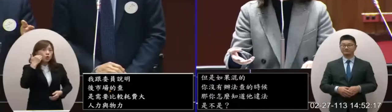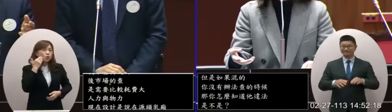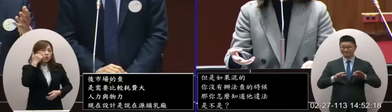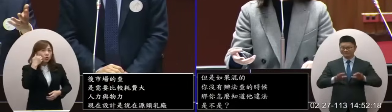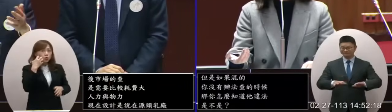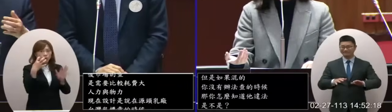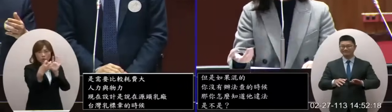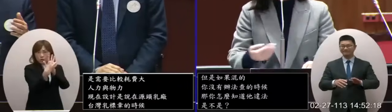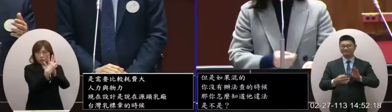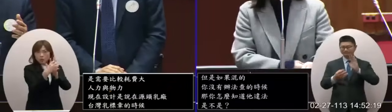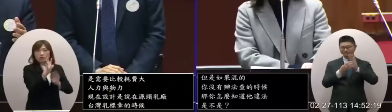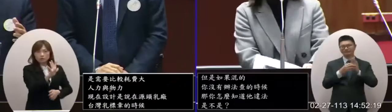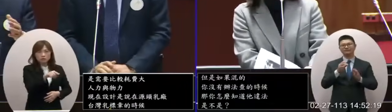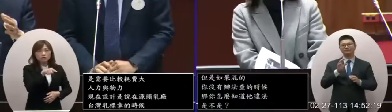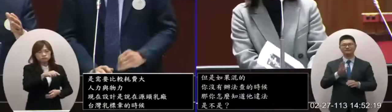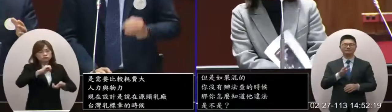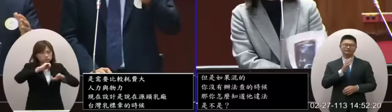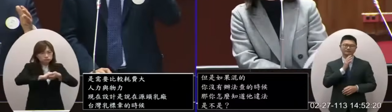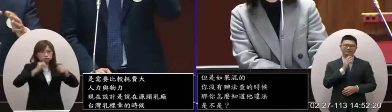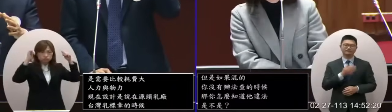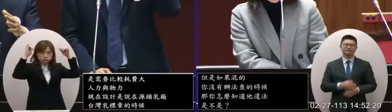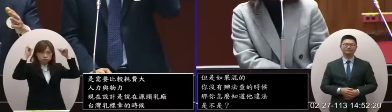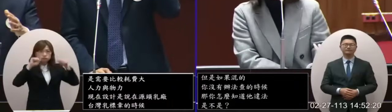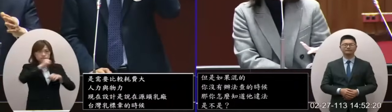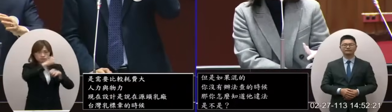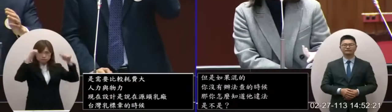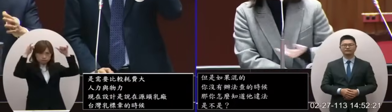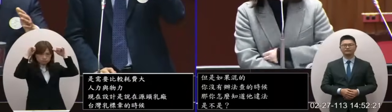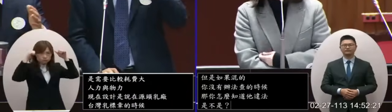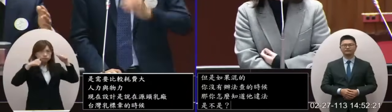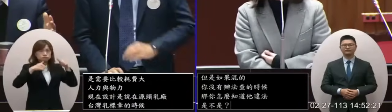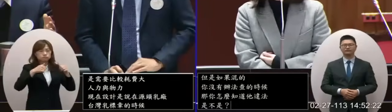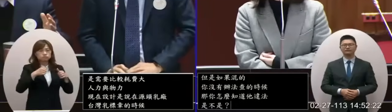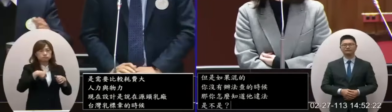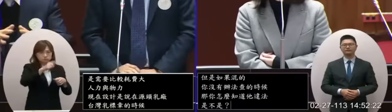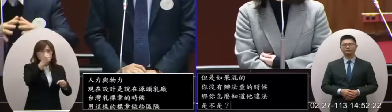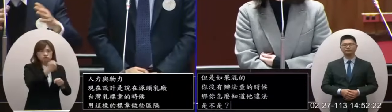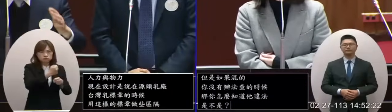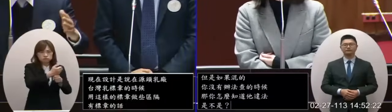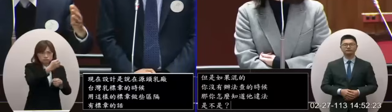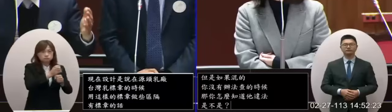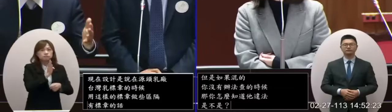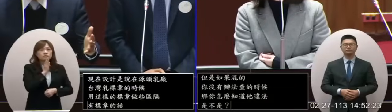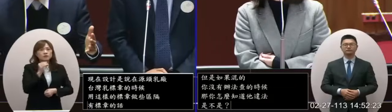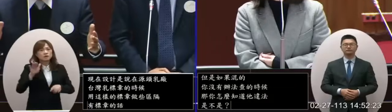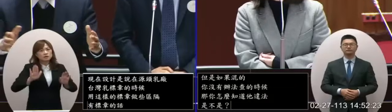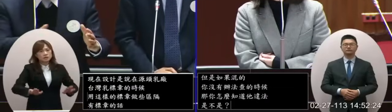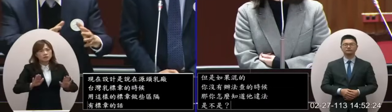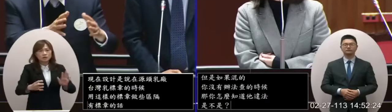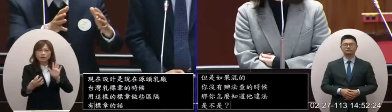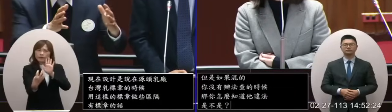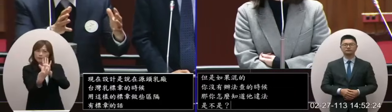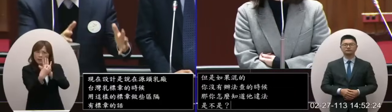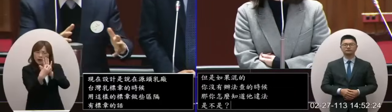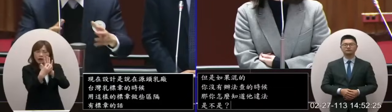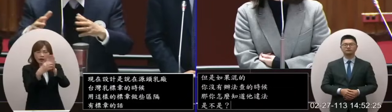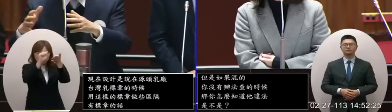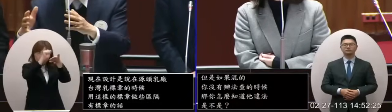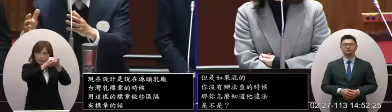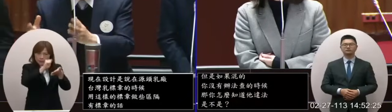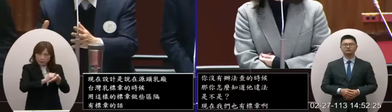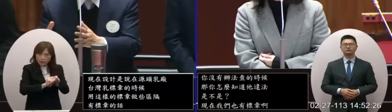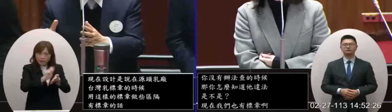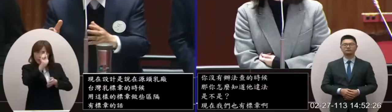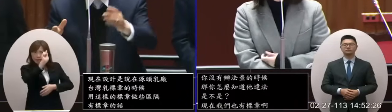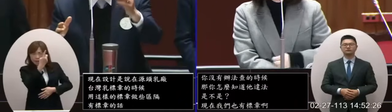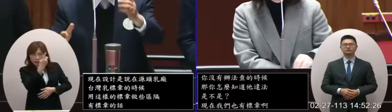也有标章啊。 对吧，委员，你现在讲的就是说，我们如果有这个牛乳的履历，然后有牛乳的标章，然后看是台湾牛